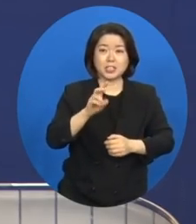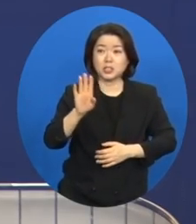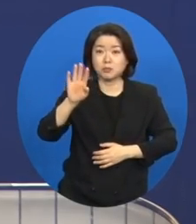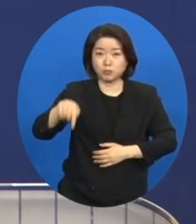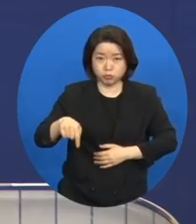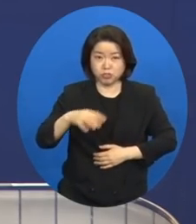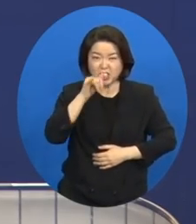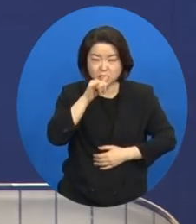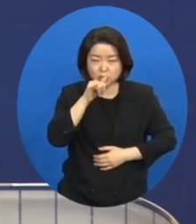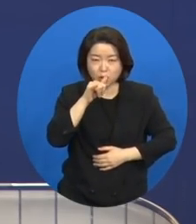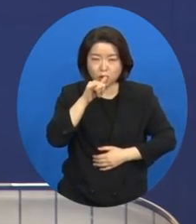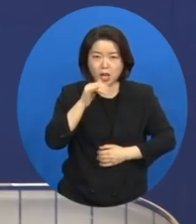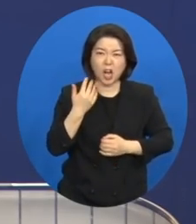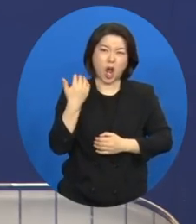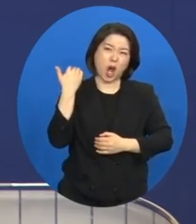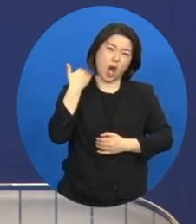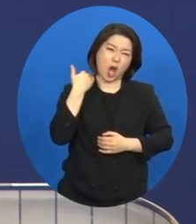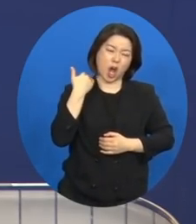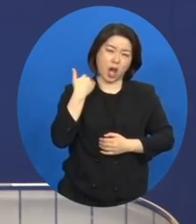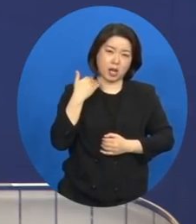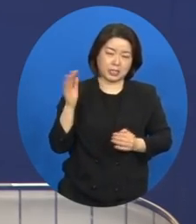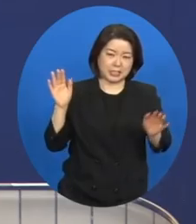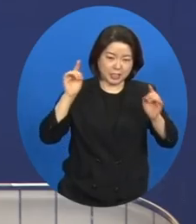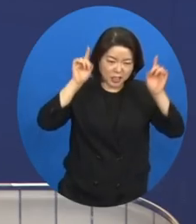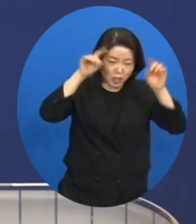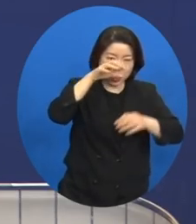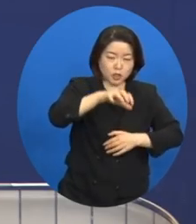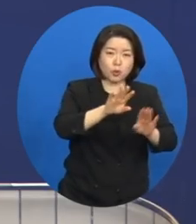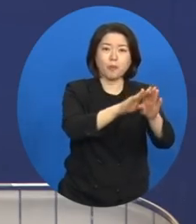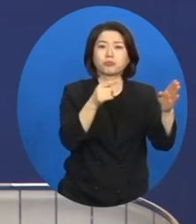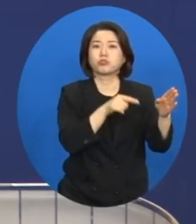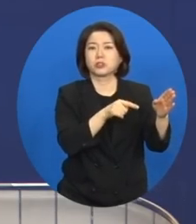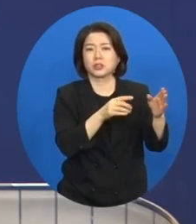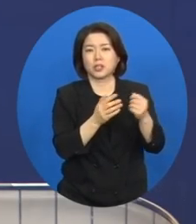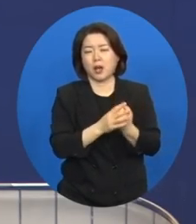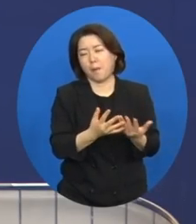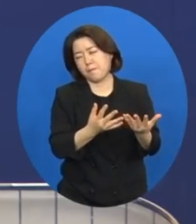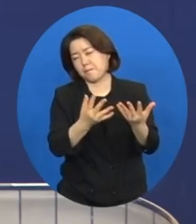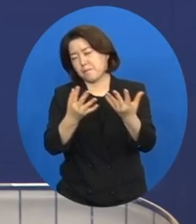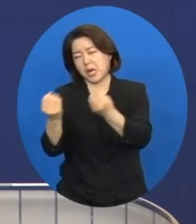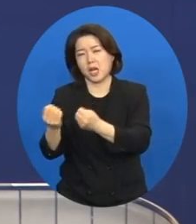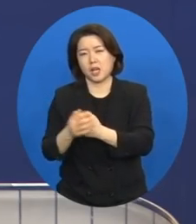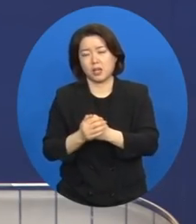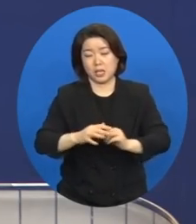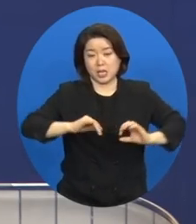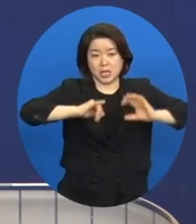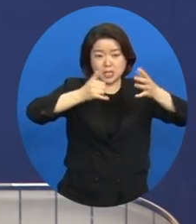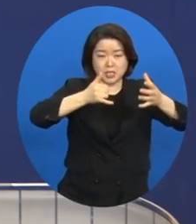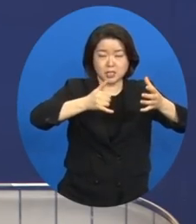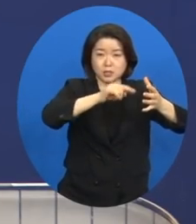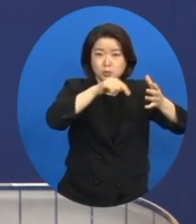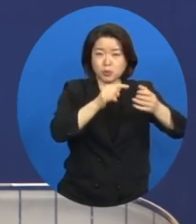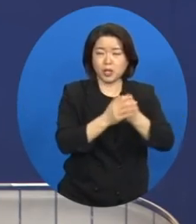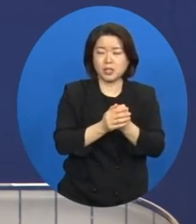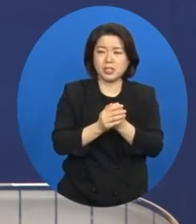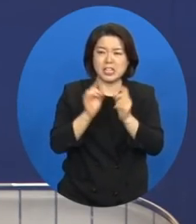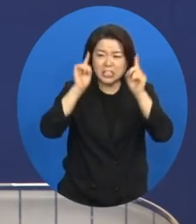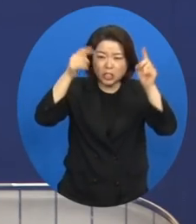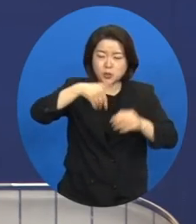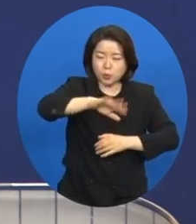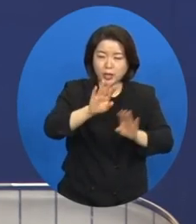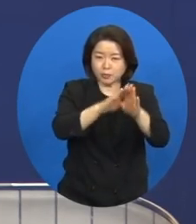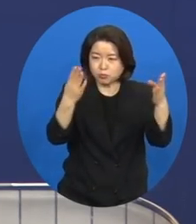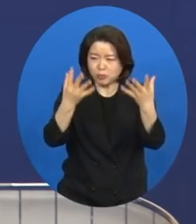보면 The Gates of Hell이라고 되어 있습니다. 지옥의 문들이에요. 얼마나 세상에 지옥으로 들어가는 문들이 많은지 모릅니다. 사탄이 다